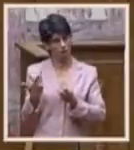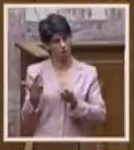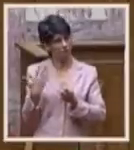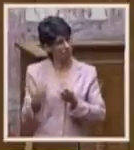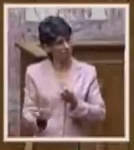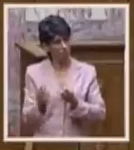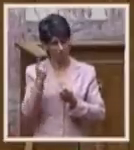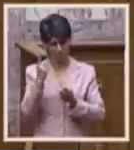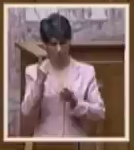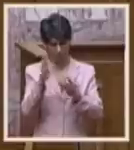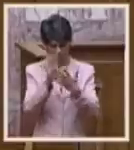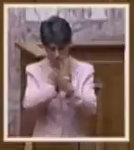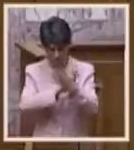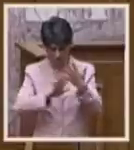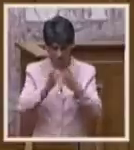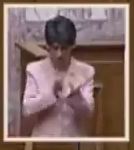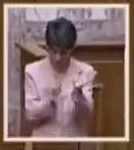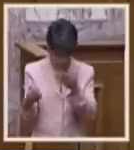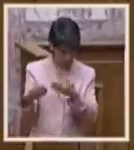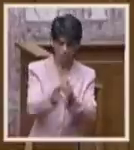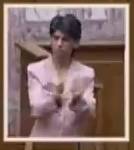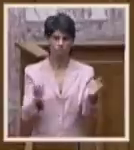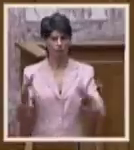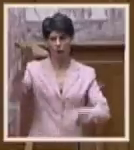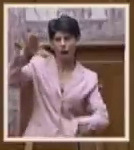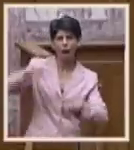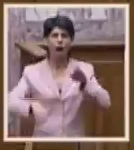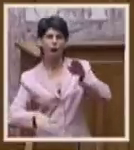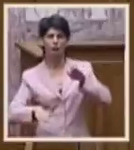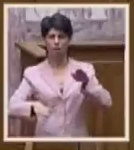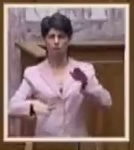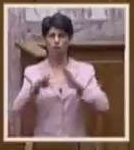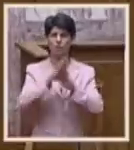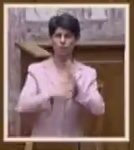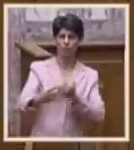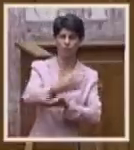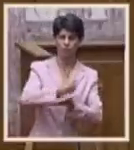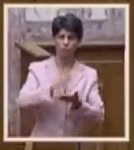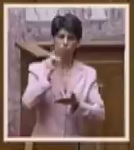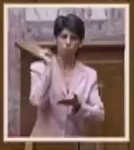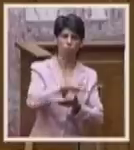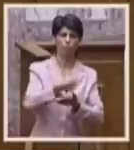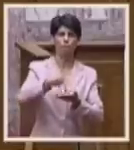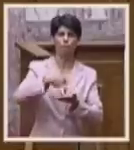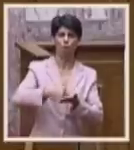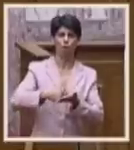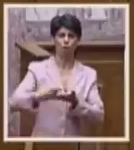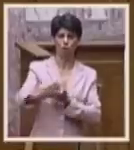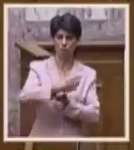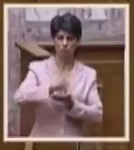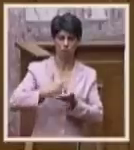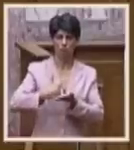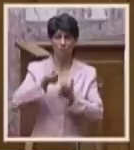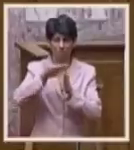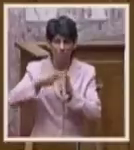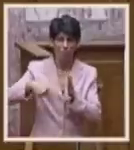αδιαφανές, δεδαλώδες και άνισο σύστημα ίσπραξης, επιβολής φόρων και εισφορών, αλλά και ανεξέλεγκτων